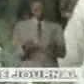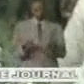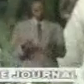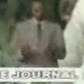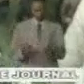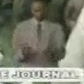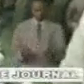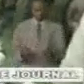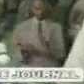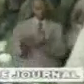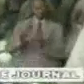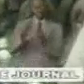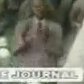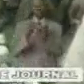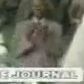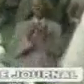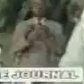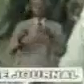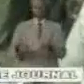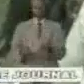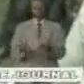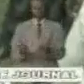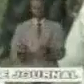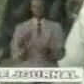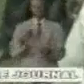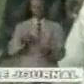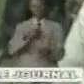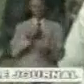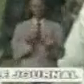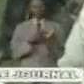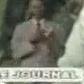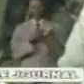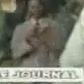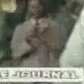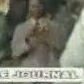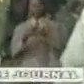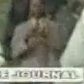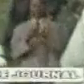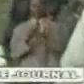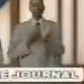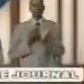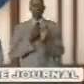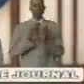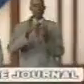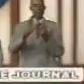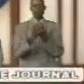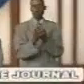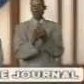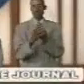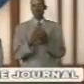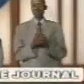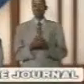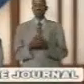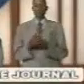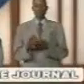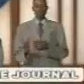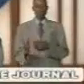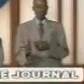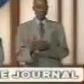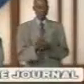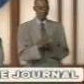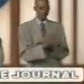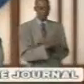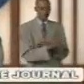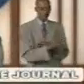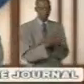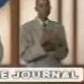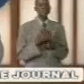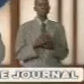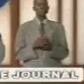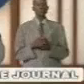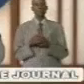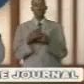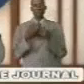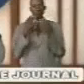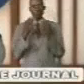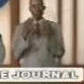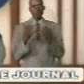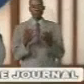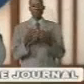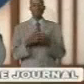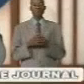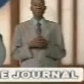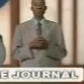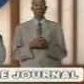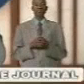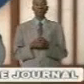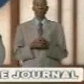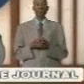« C'est plutôt Chantal Kayembe qui a prêté sa voix à